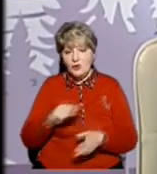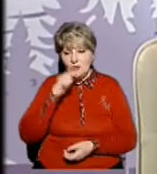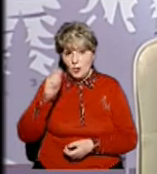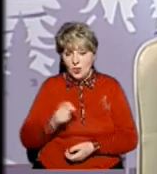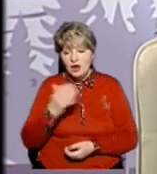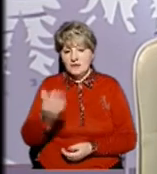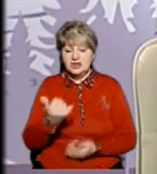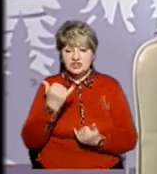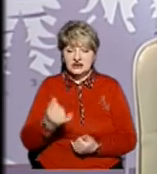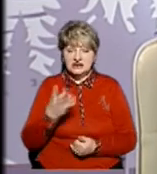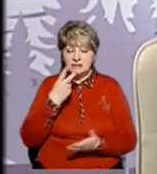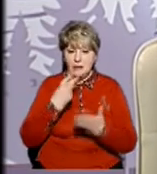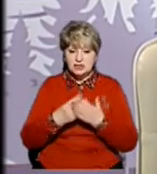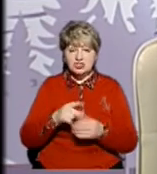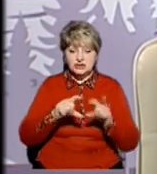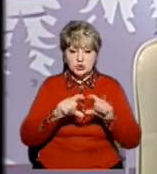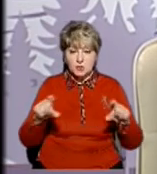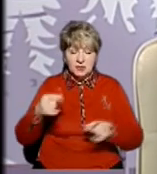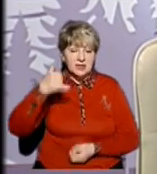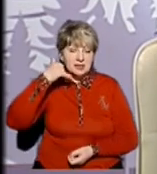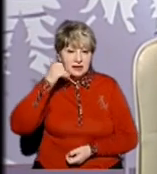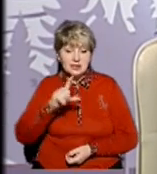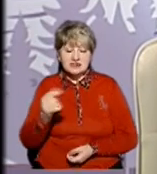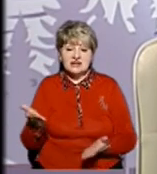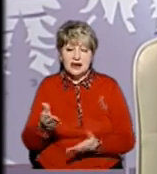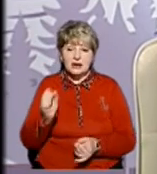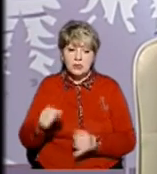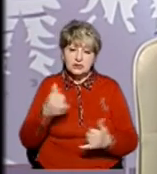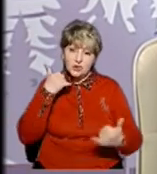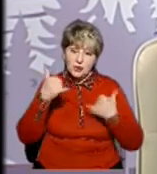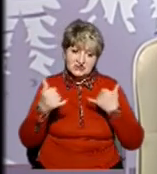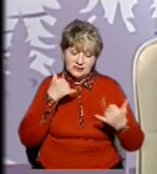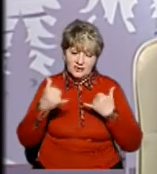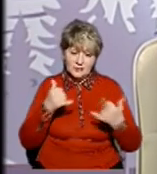ви зараз бачите в себе на екрані номер телефону, за яким можна звернутися. Це